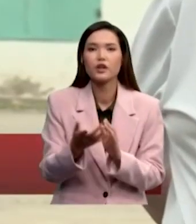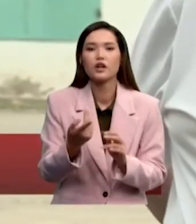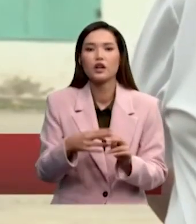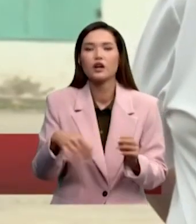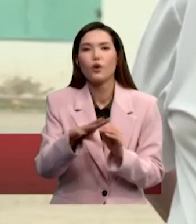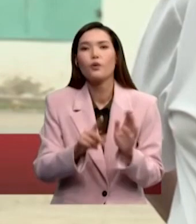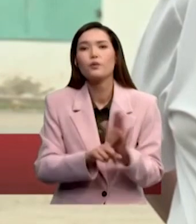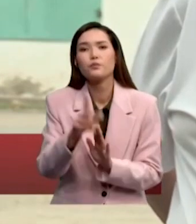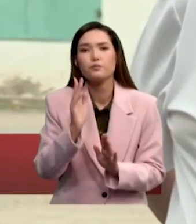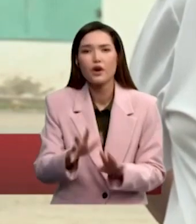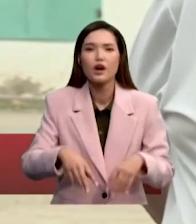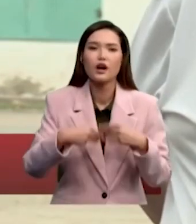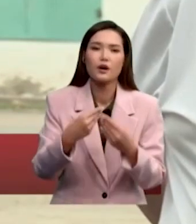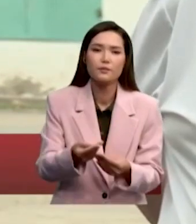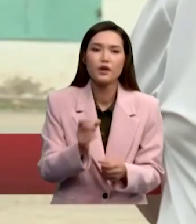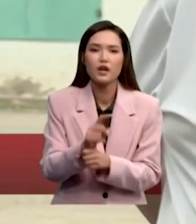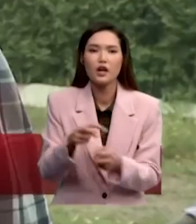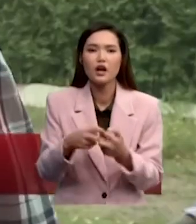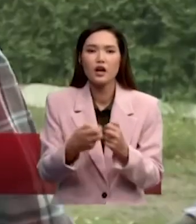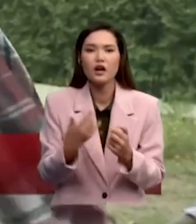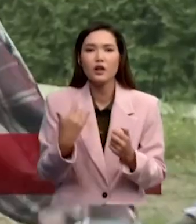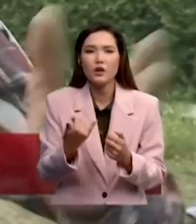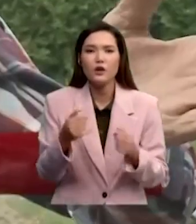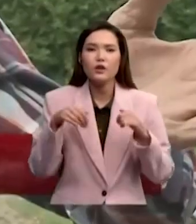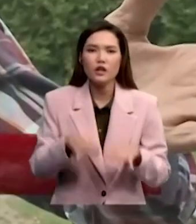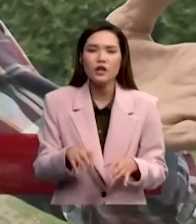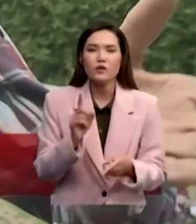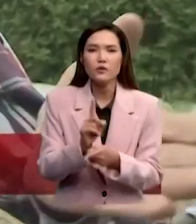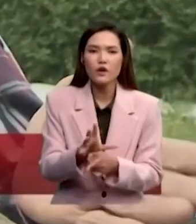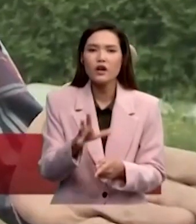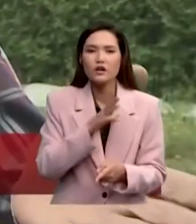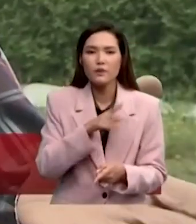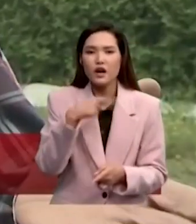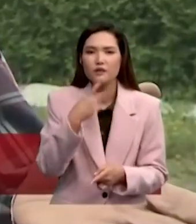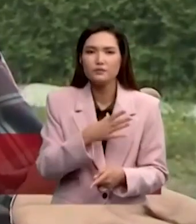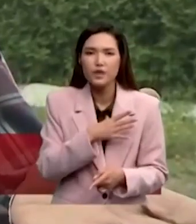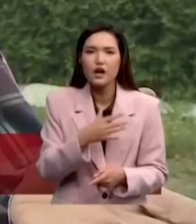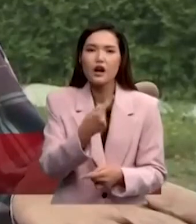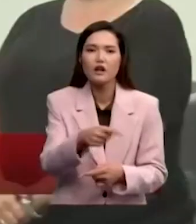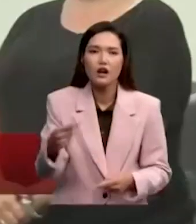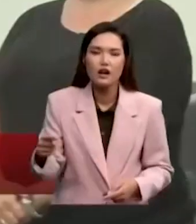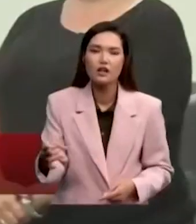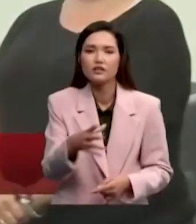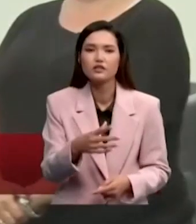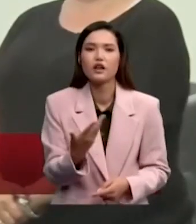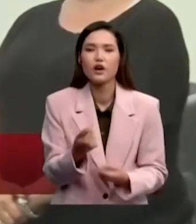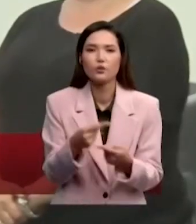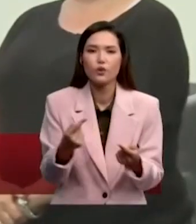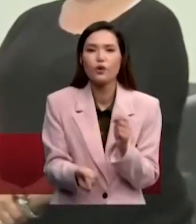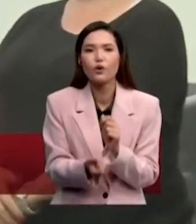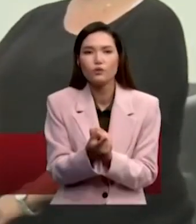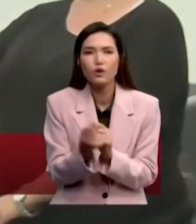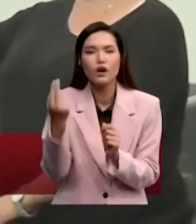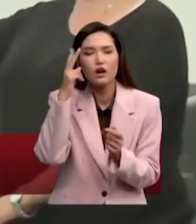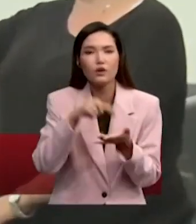дейді, бірақ дәрігерлердің тапшылығынан мәселе бүгін ертен шешілмейді деп отыр. Өйткені бір ауданның өзінде 40-50 ақ